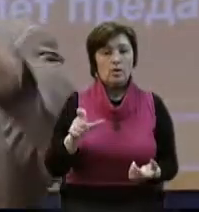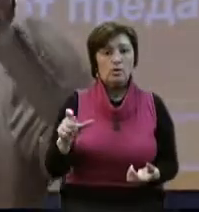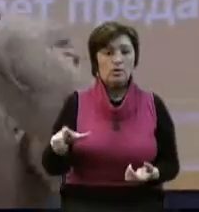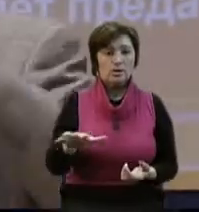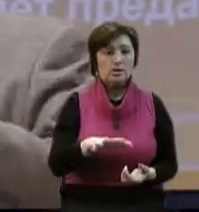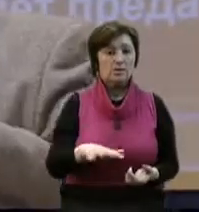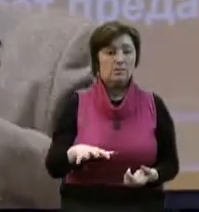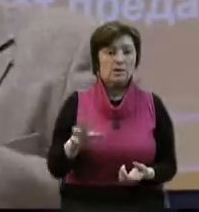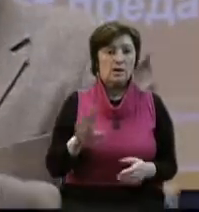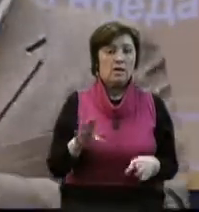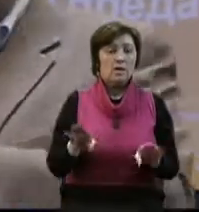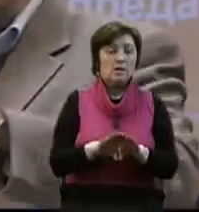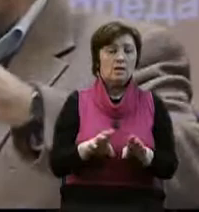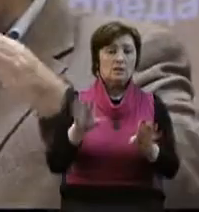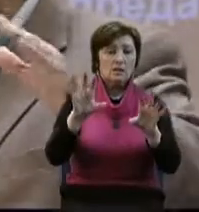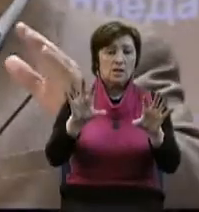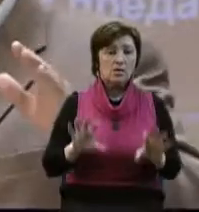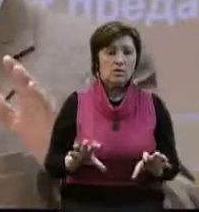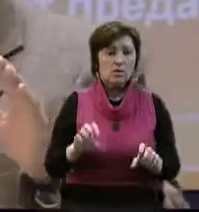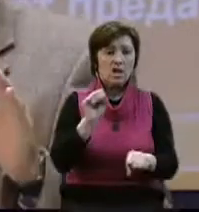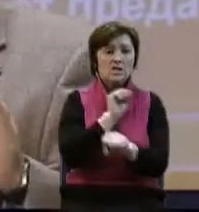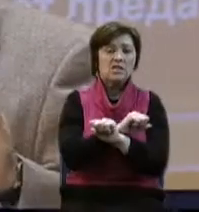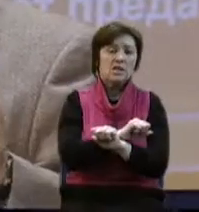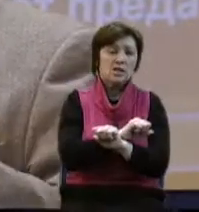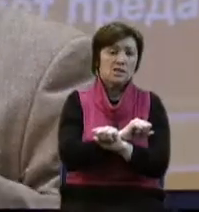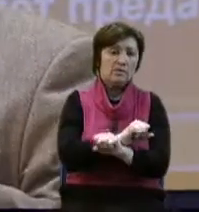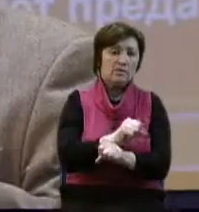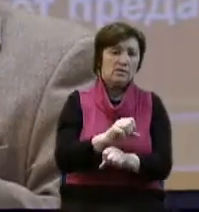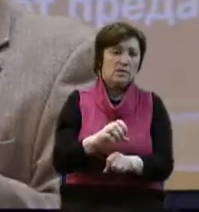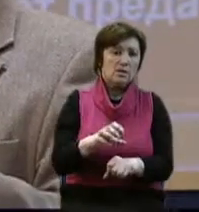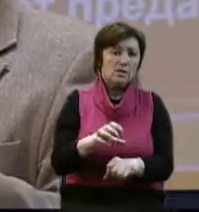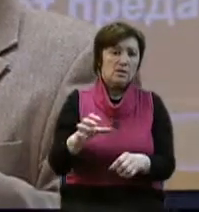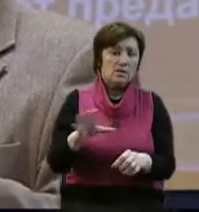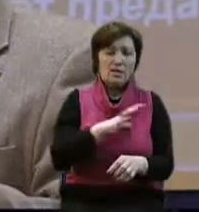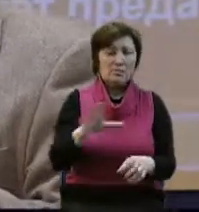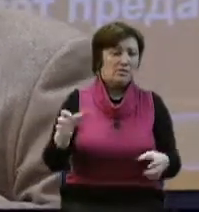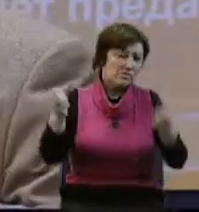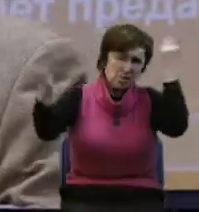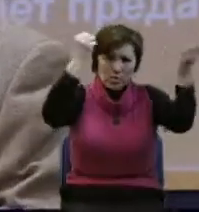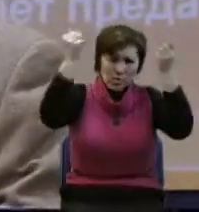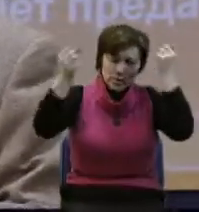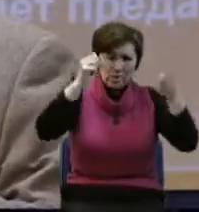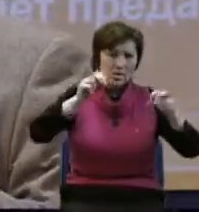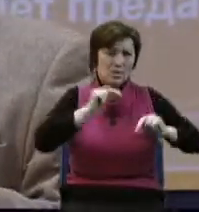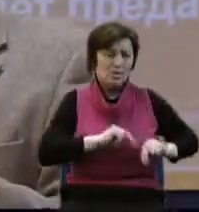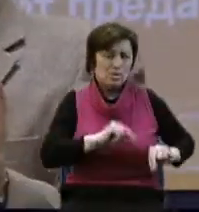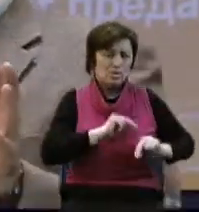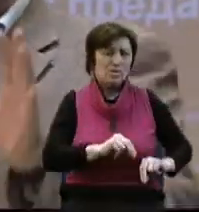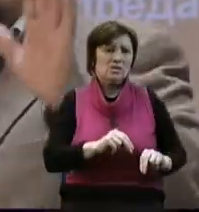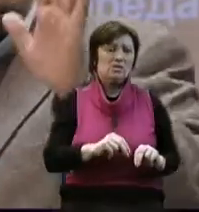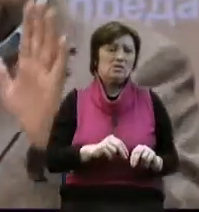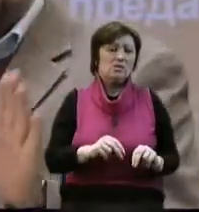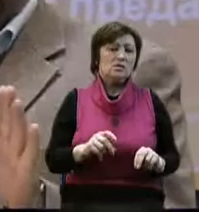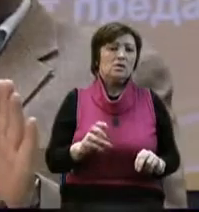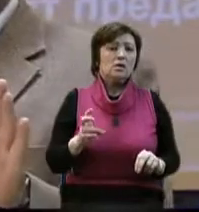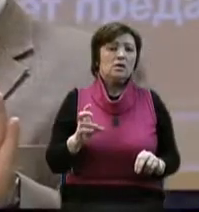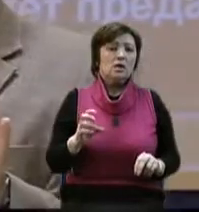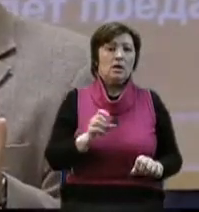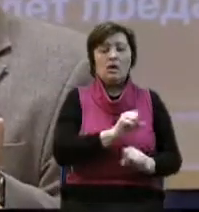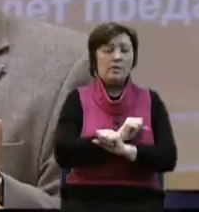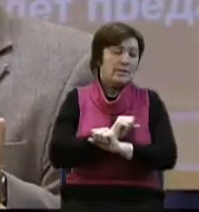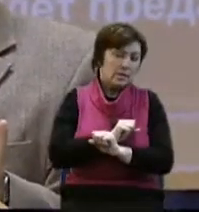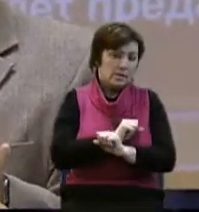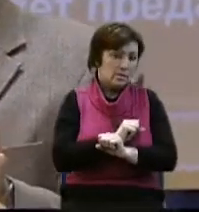форме закона остановиться в суете дней своих, в суете трудов своих, для того, чтобы